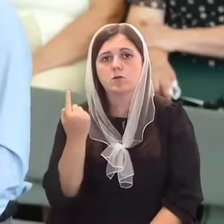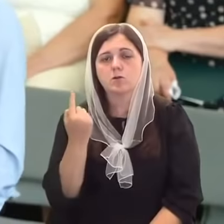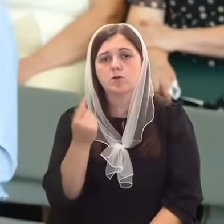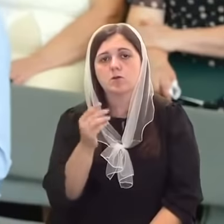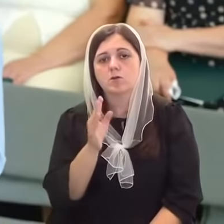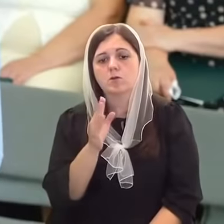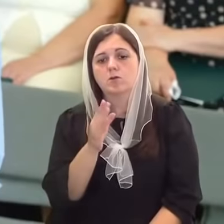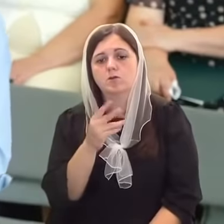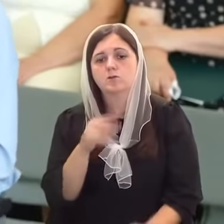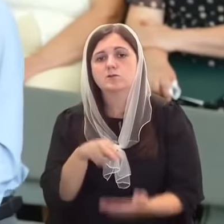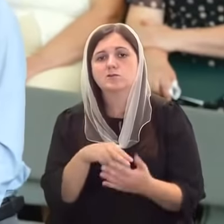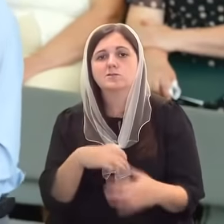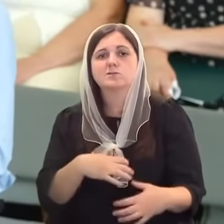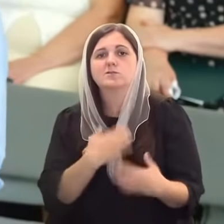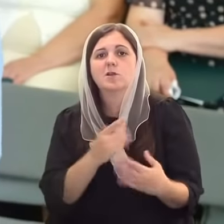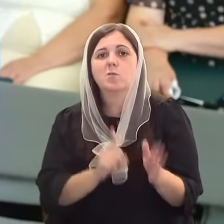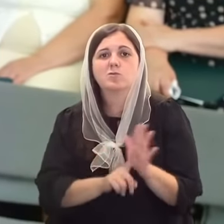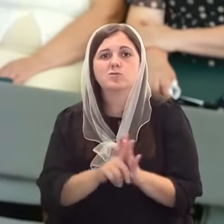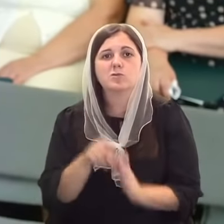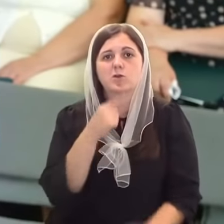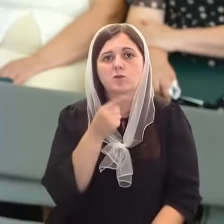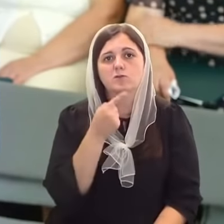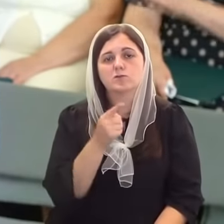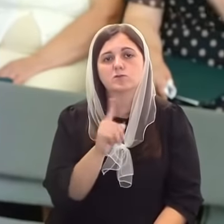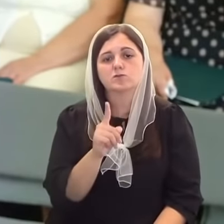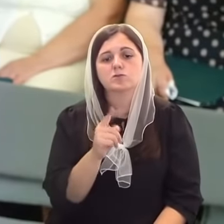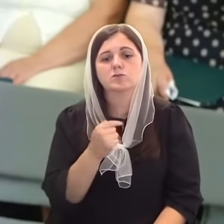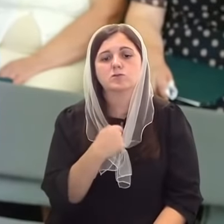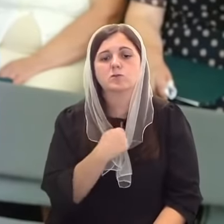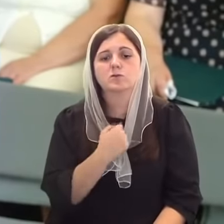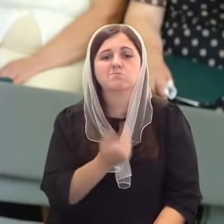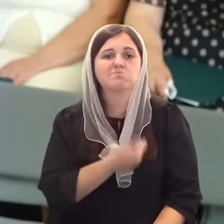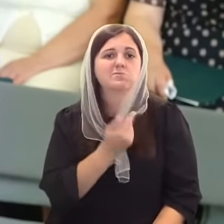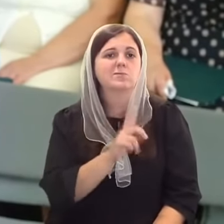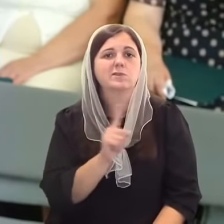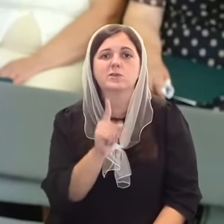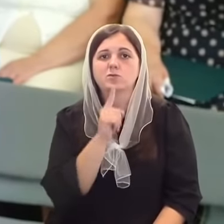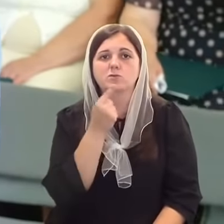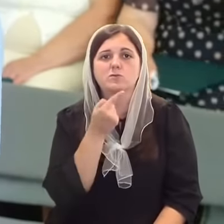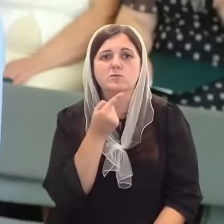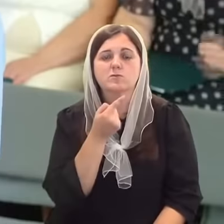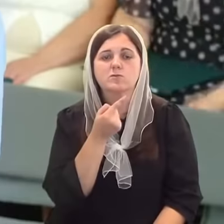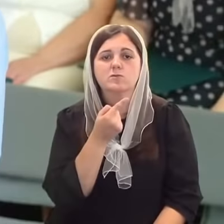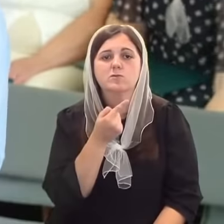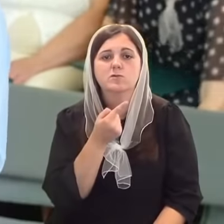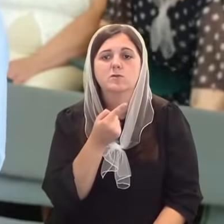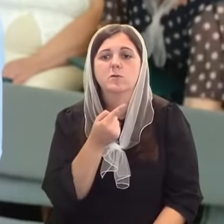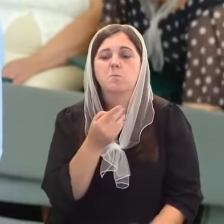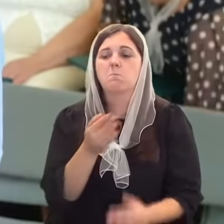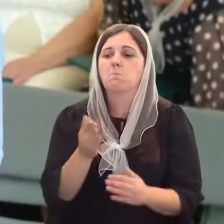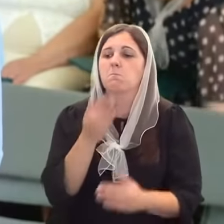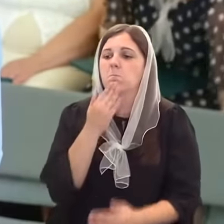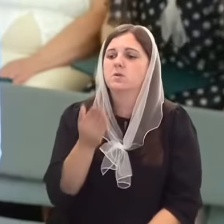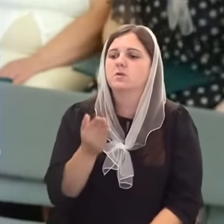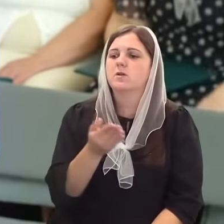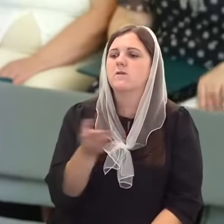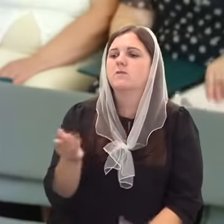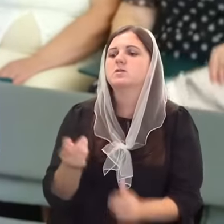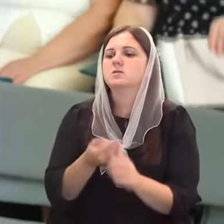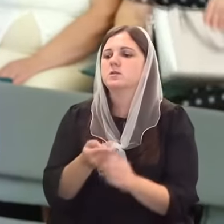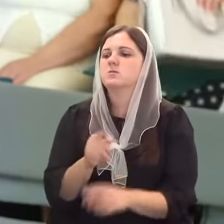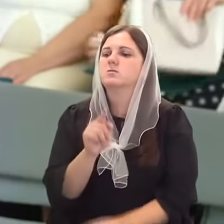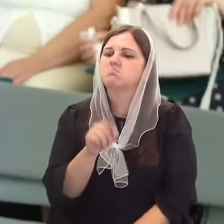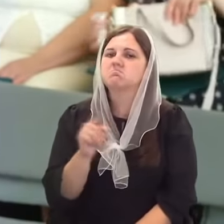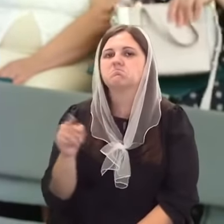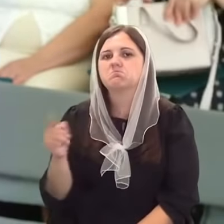и со страха начинаю говорить то, что не собирался говорить. Я говорю, вас зовут так-так, и назвал имя и